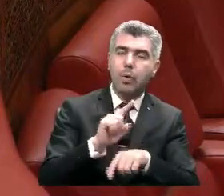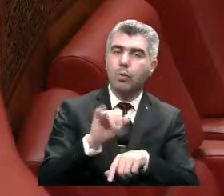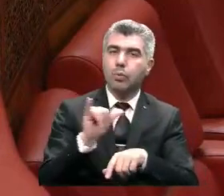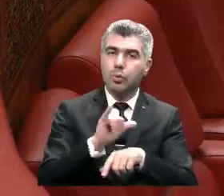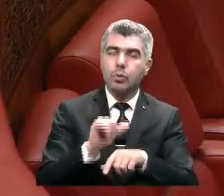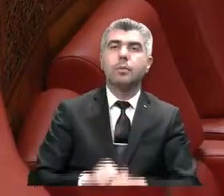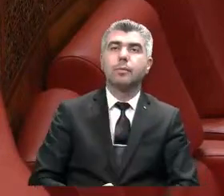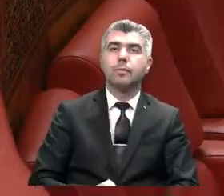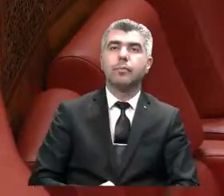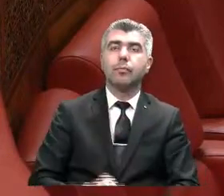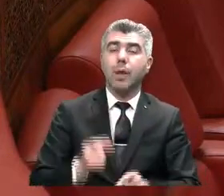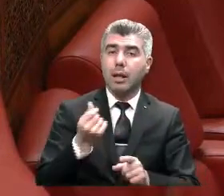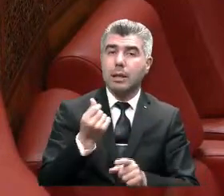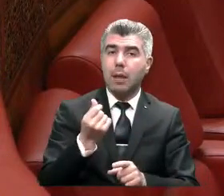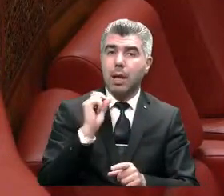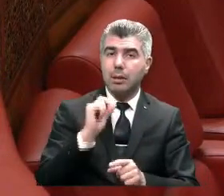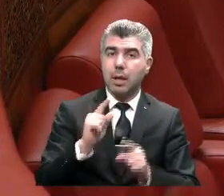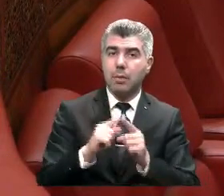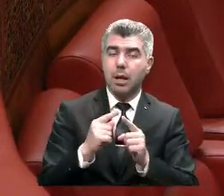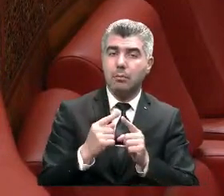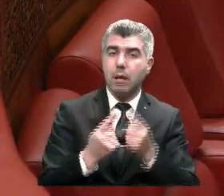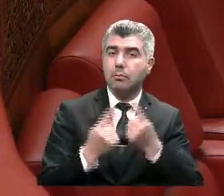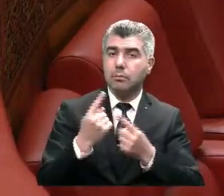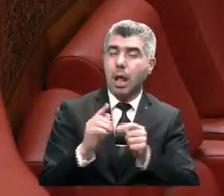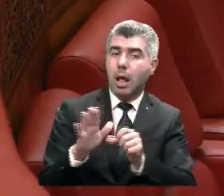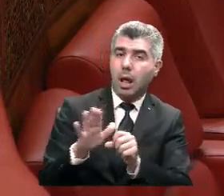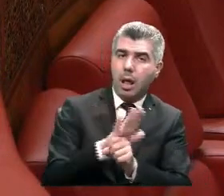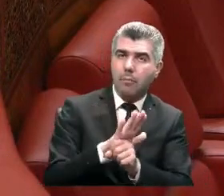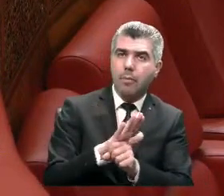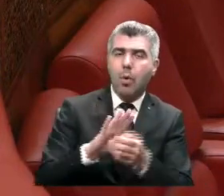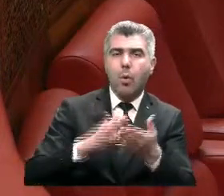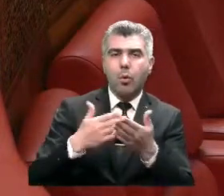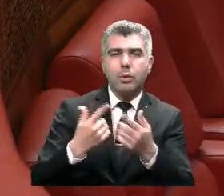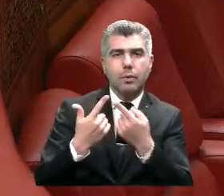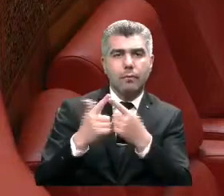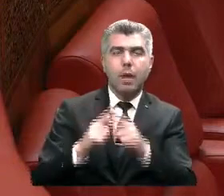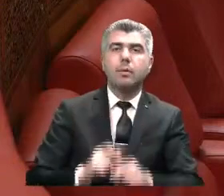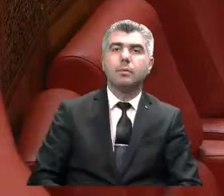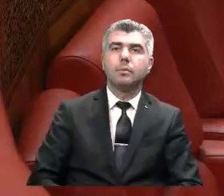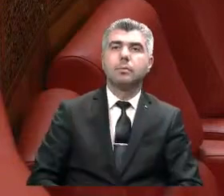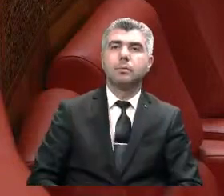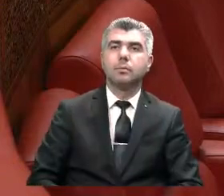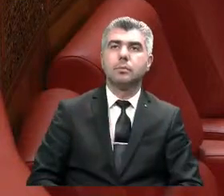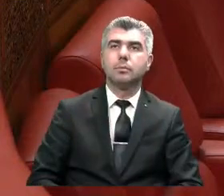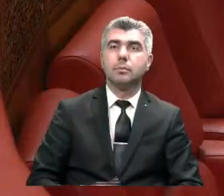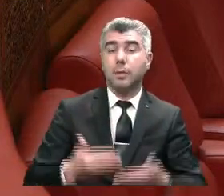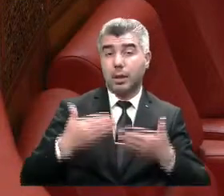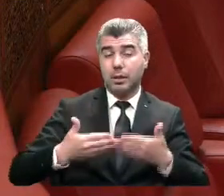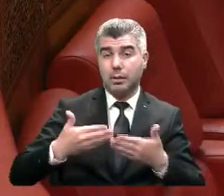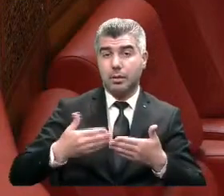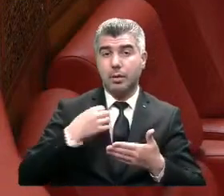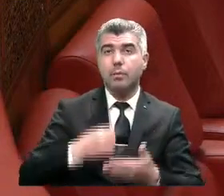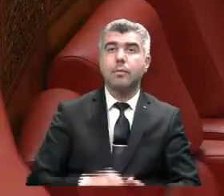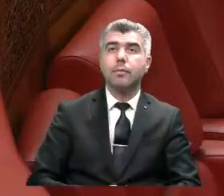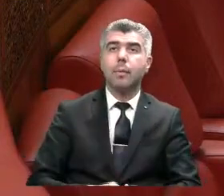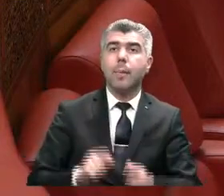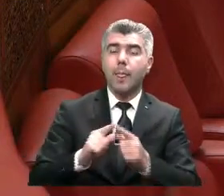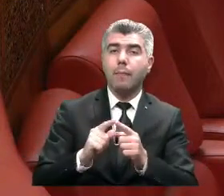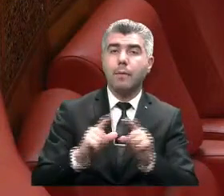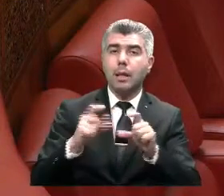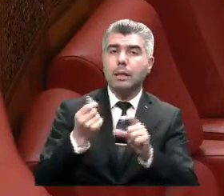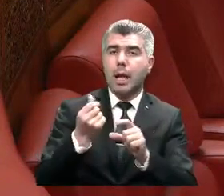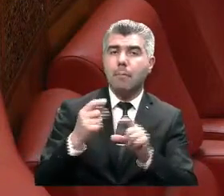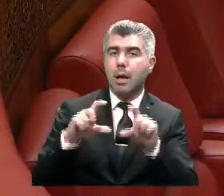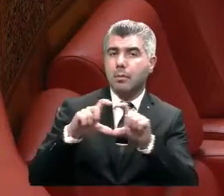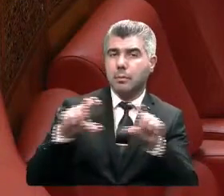كما ان هذه الاسعار مرتبطه مستوى الملء وعده عوامل اخرى وهنا بغيت نشير الى ان اسعار تذاكر النقل